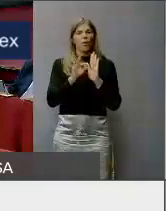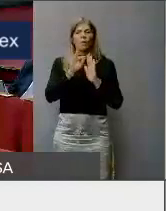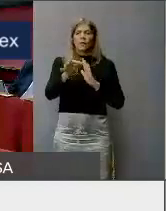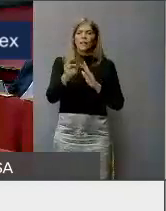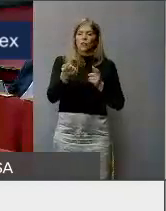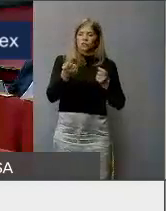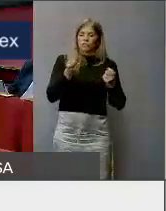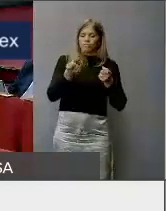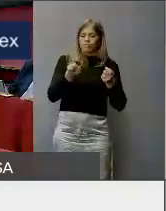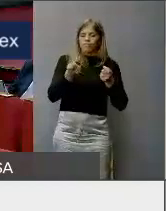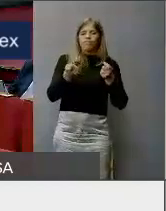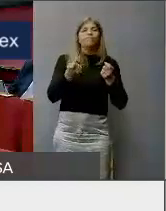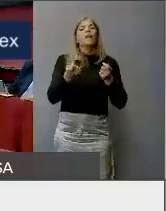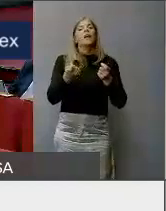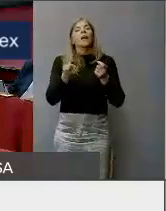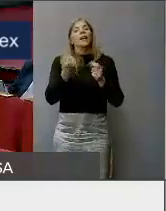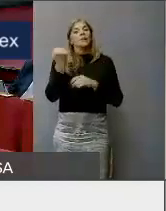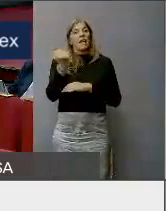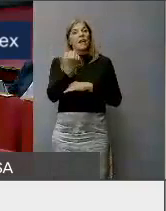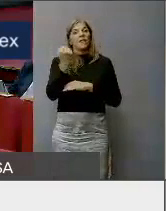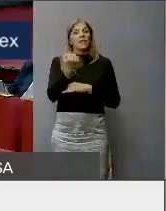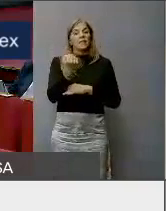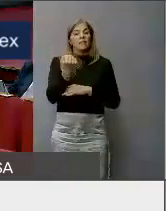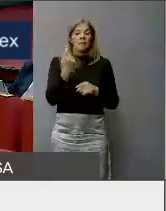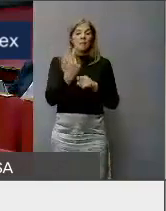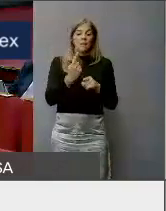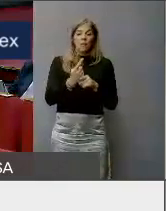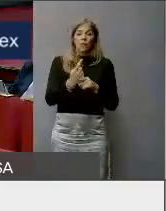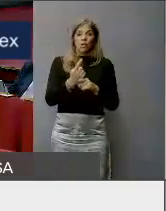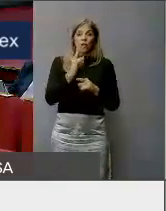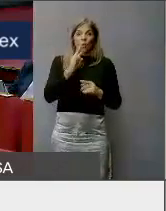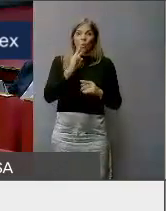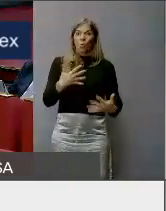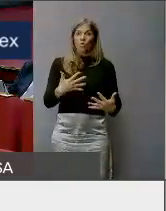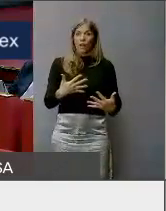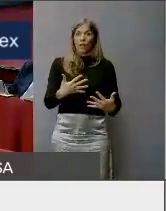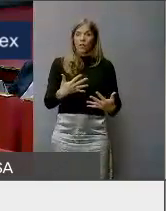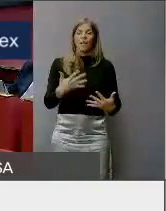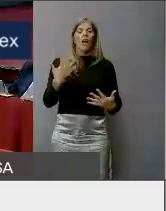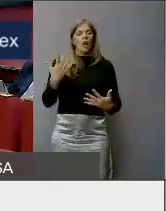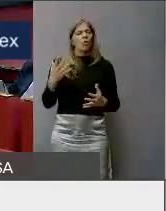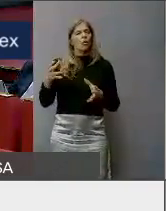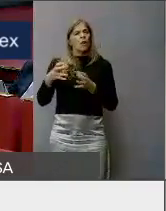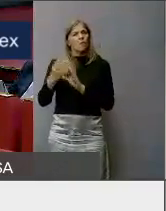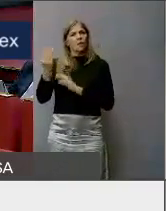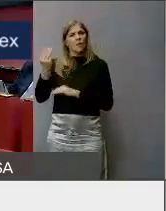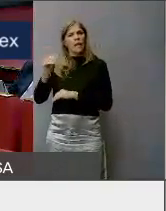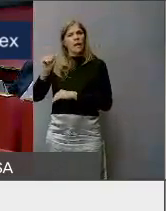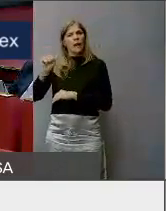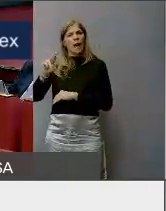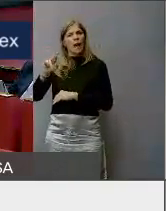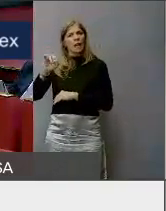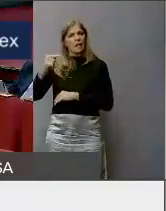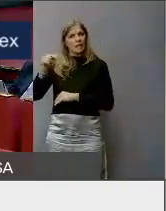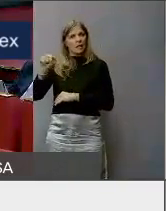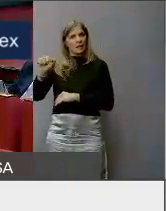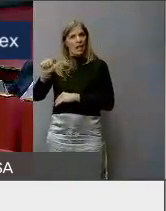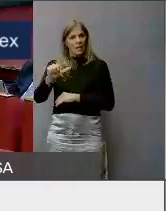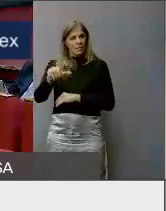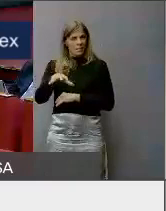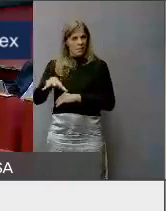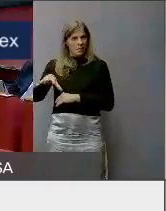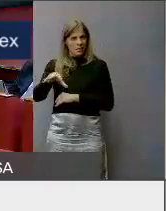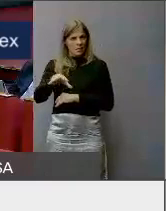impellenti partiamo dalla considerazione che la caritas diocesana recentemente ha narrato e